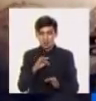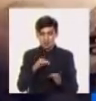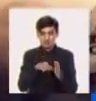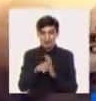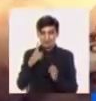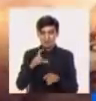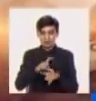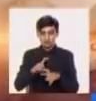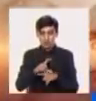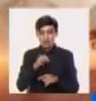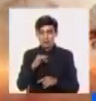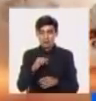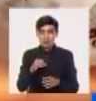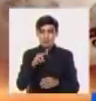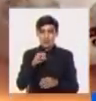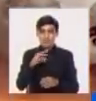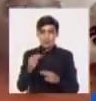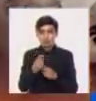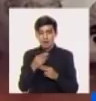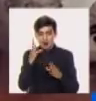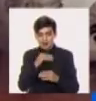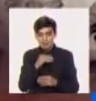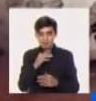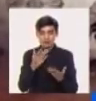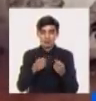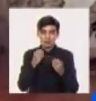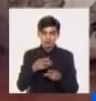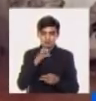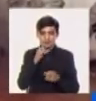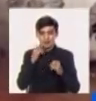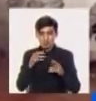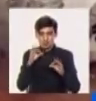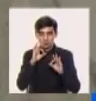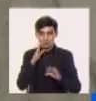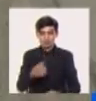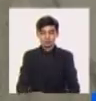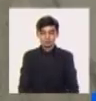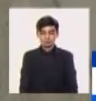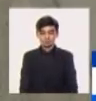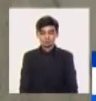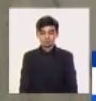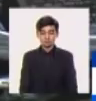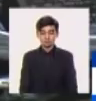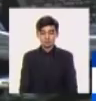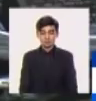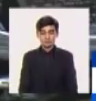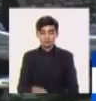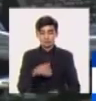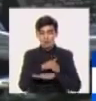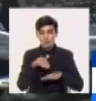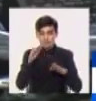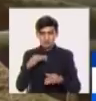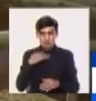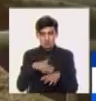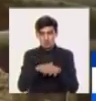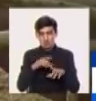пневмонияға ем бе? Саумал ішудің мәдениеті қандай? Тілші айтып береді. Күре жолдың бойына жиналған